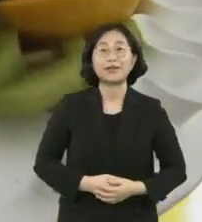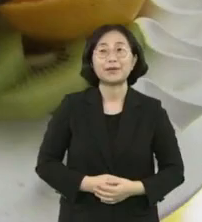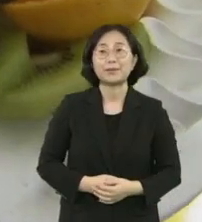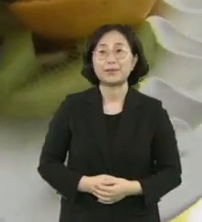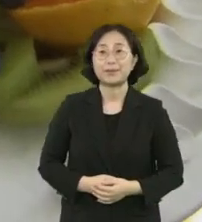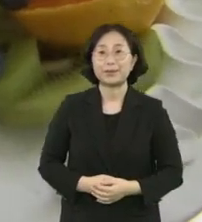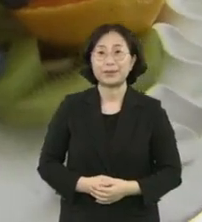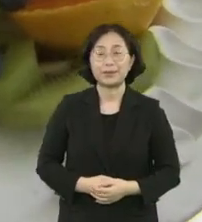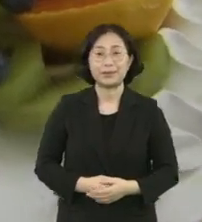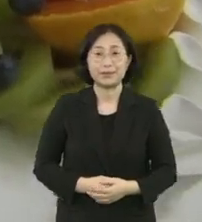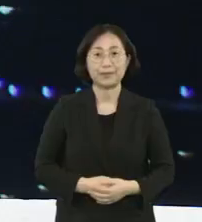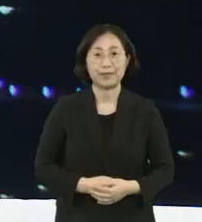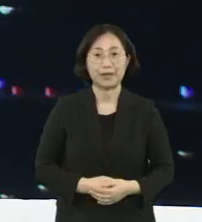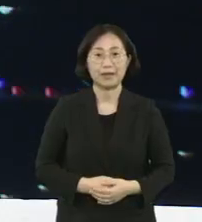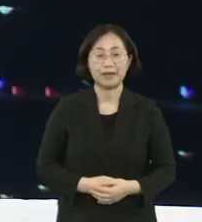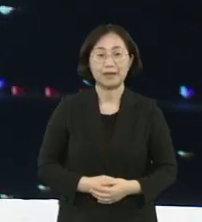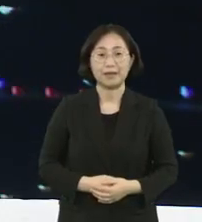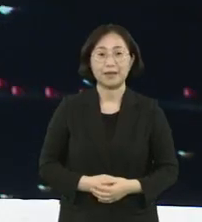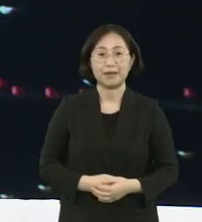김진석입니다.